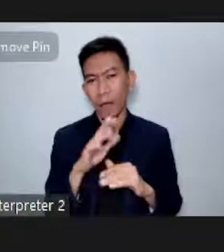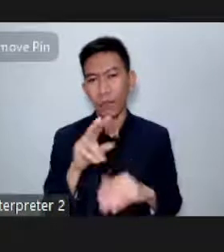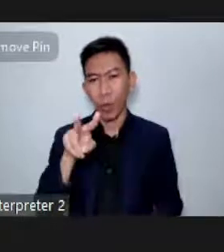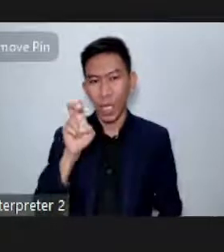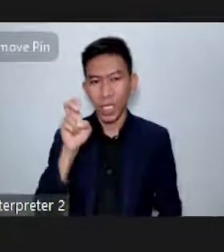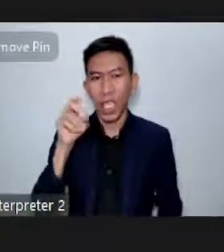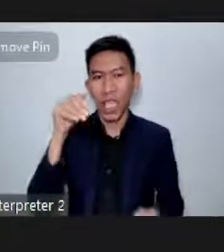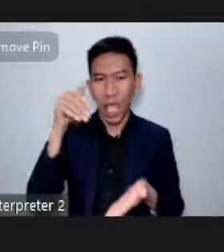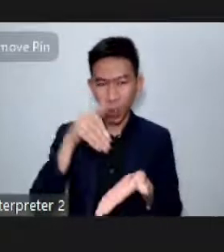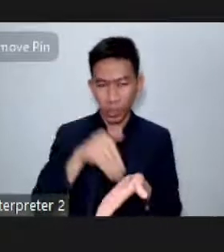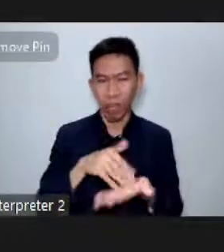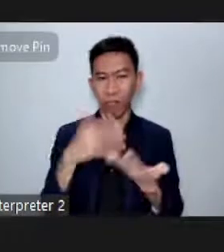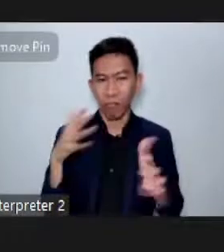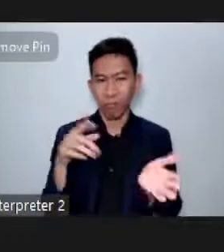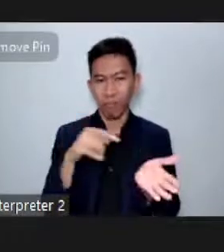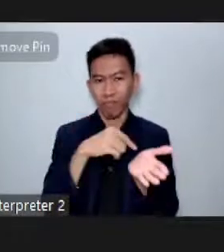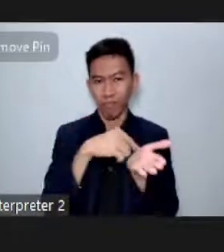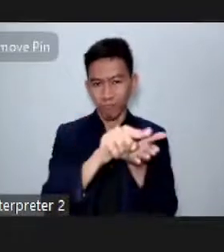mahigit